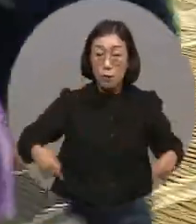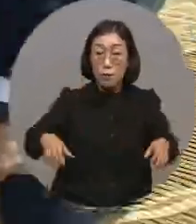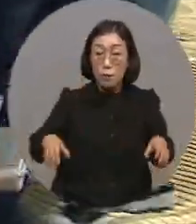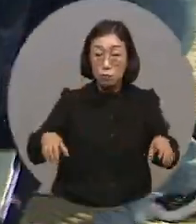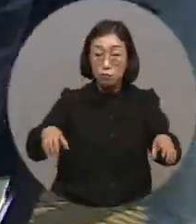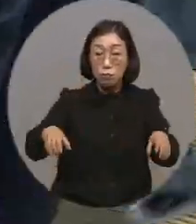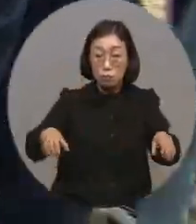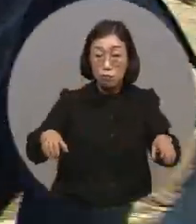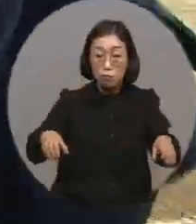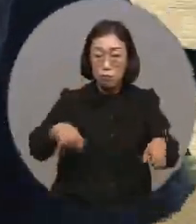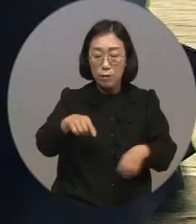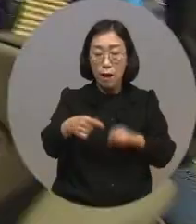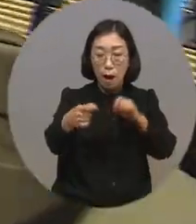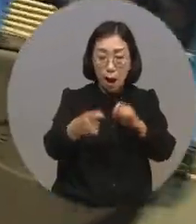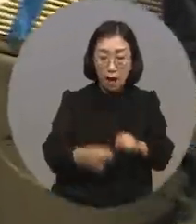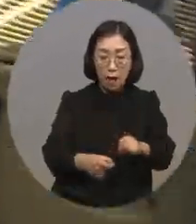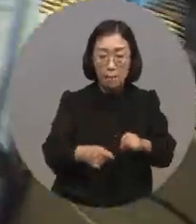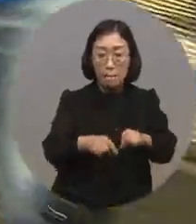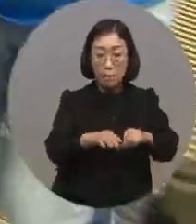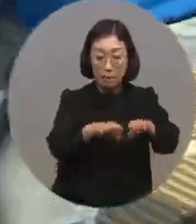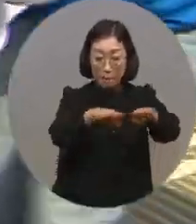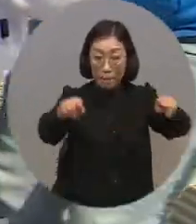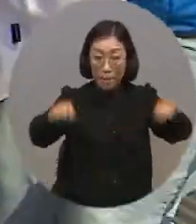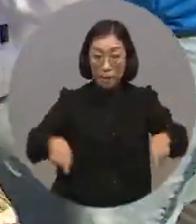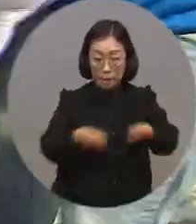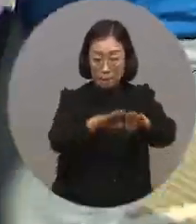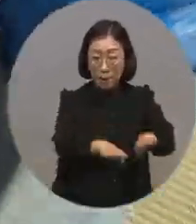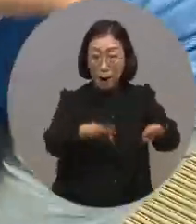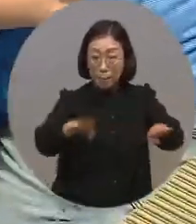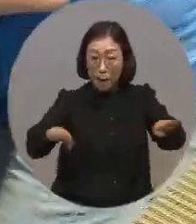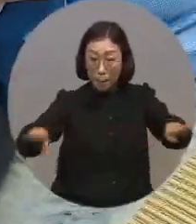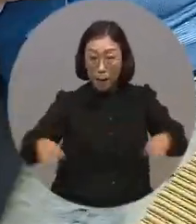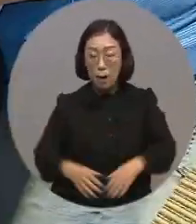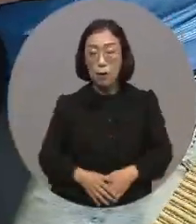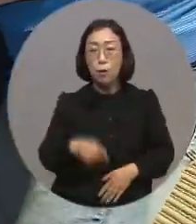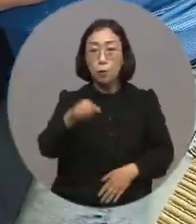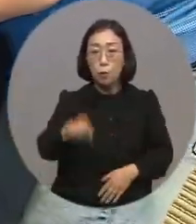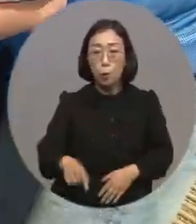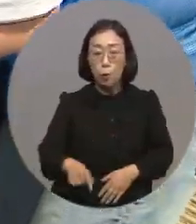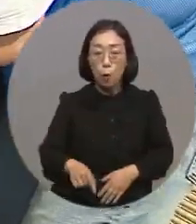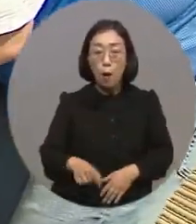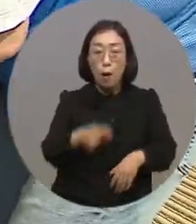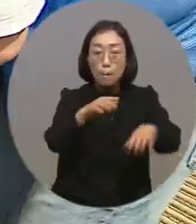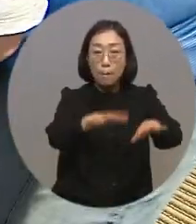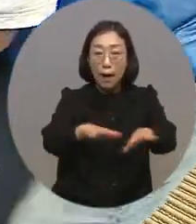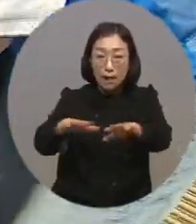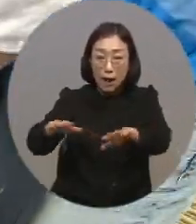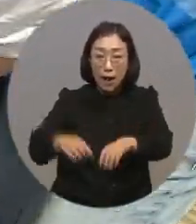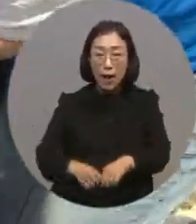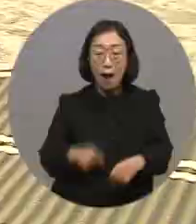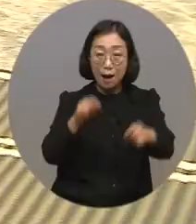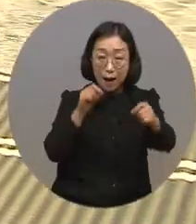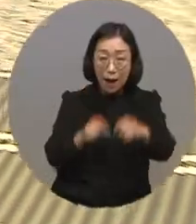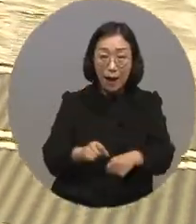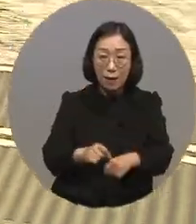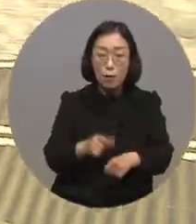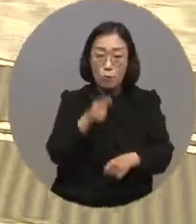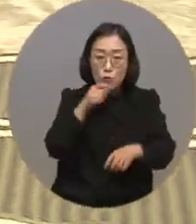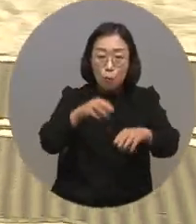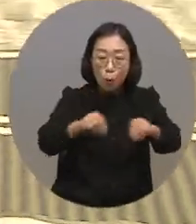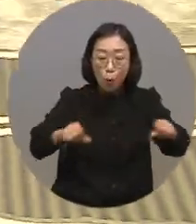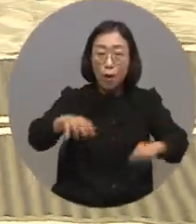모래 위 해변용 카펫을 깔고 수상 휠체어를 활용하여 모래와 바닷물을 만져봅니다.